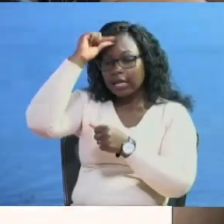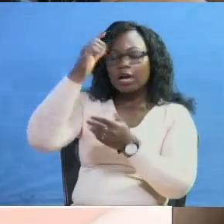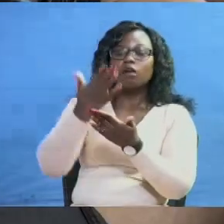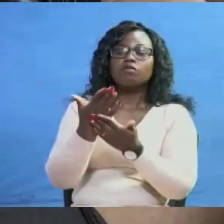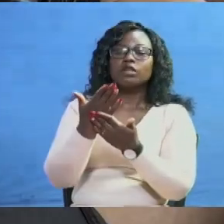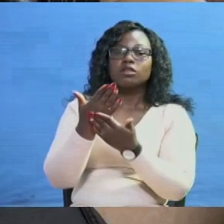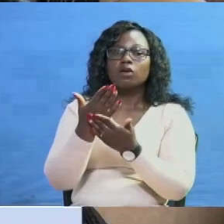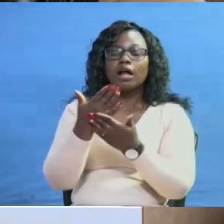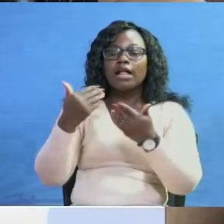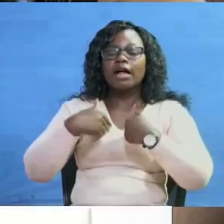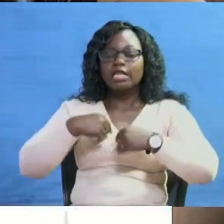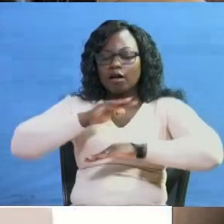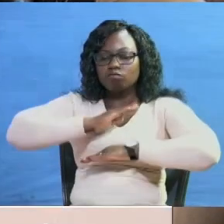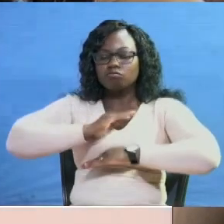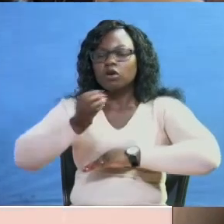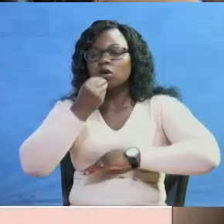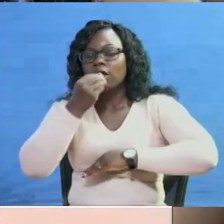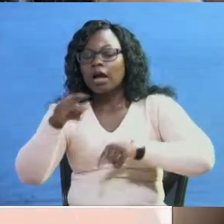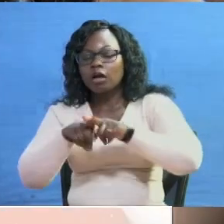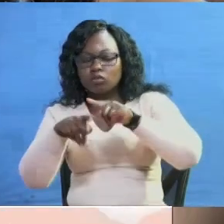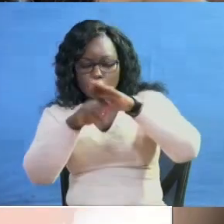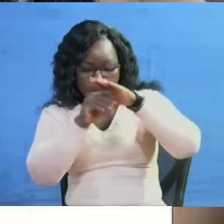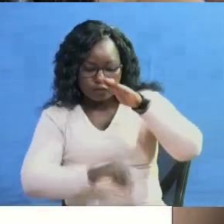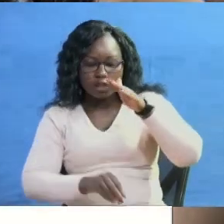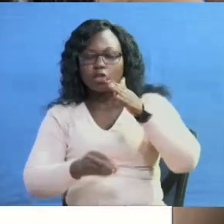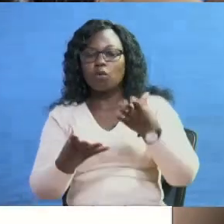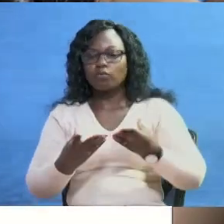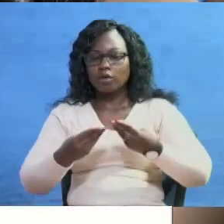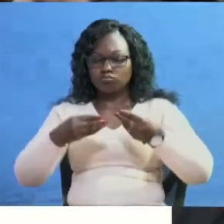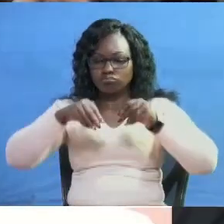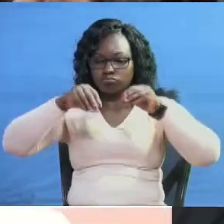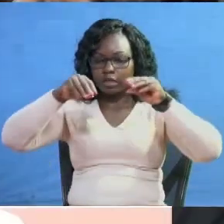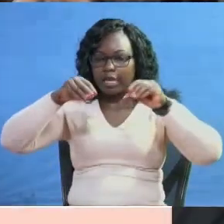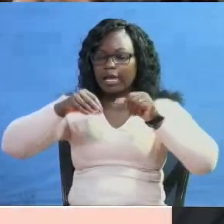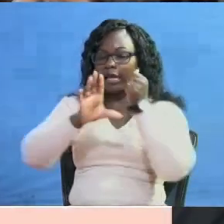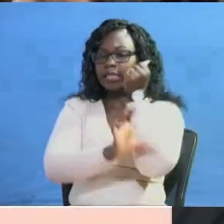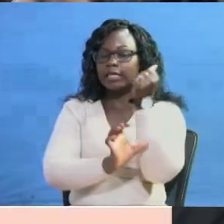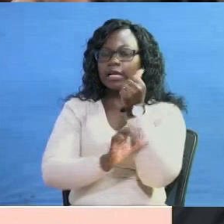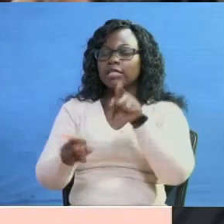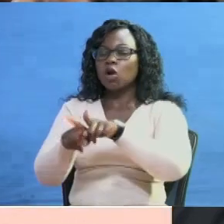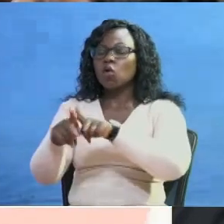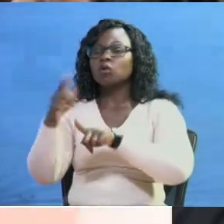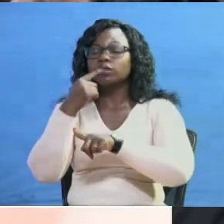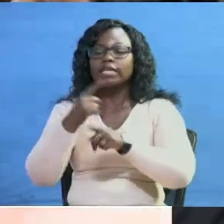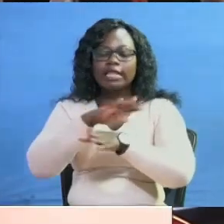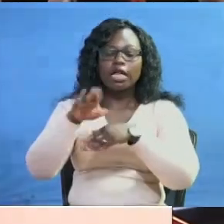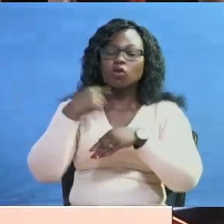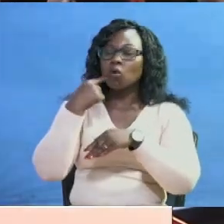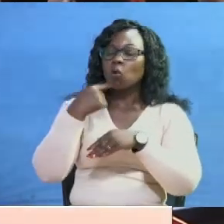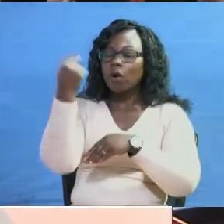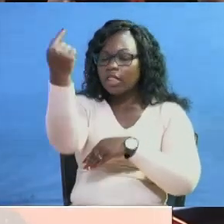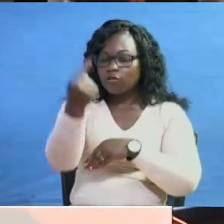kuhakikisha utoshelevu wa chakula na kupunguzwa kwa bei ya unga nchini. Vile vile alisema kuwa wote waliohusika